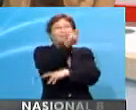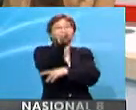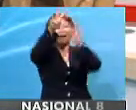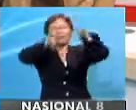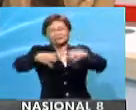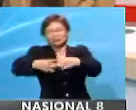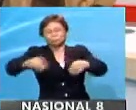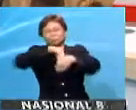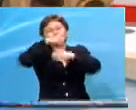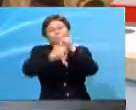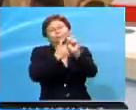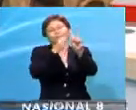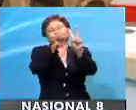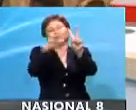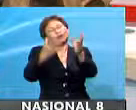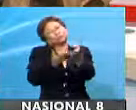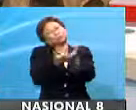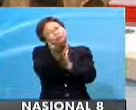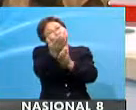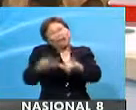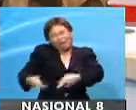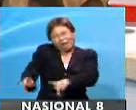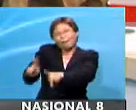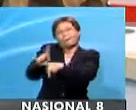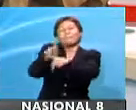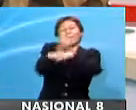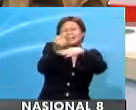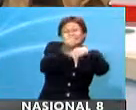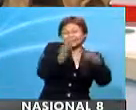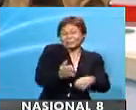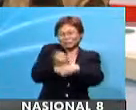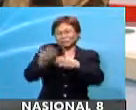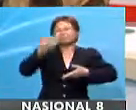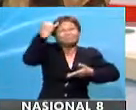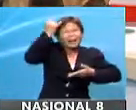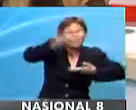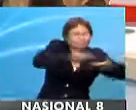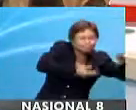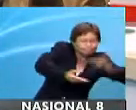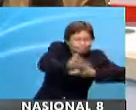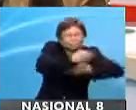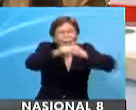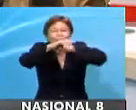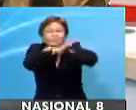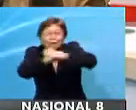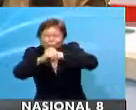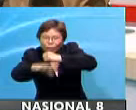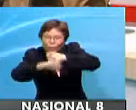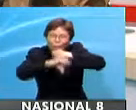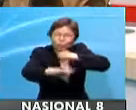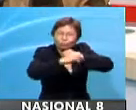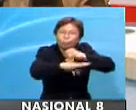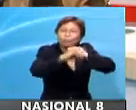ASEAN-Jepun 2015. Ia sekaligus memberi ruang kepada pemain industri untuk bertukar pandangan serta mempromosikan hasil